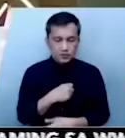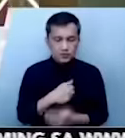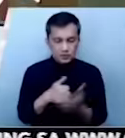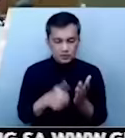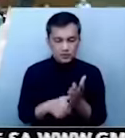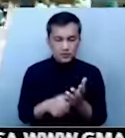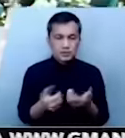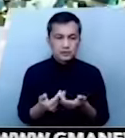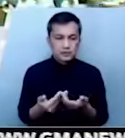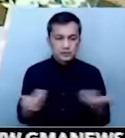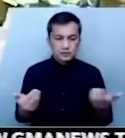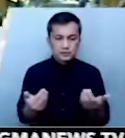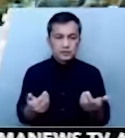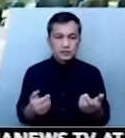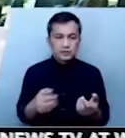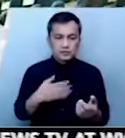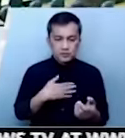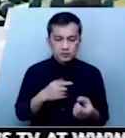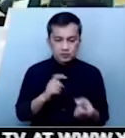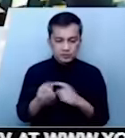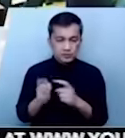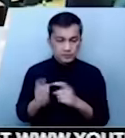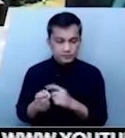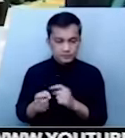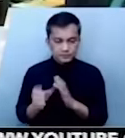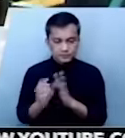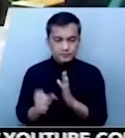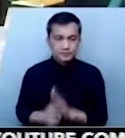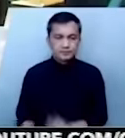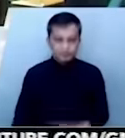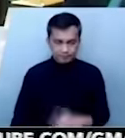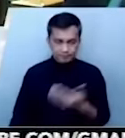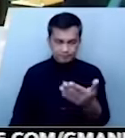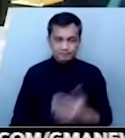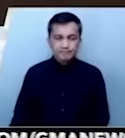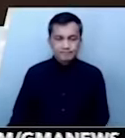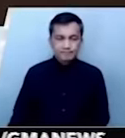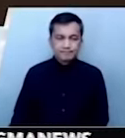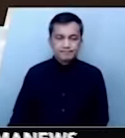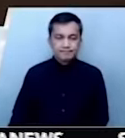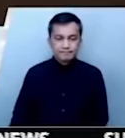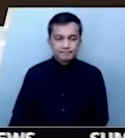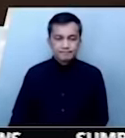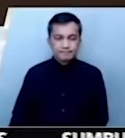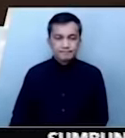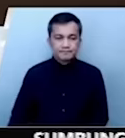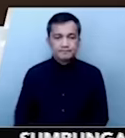sa mga nais baguhin sa konstitusyon. Narito po ang kanina mga pahayag.